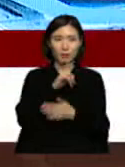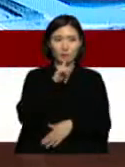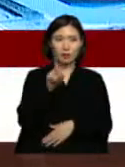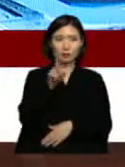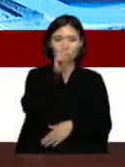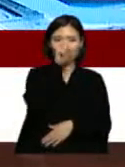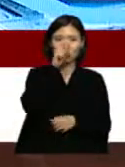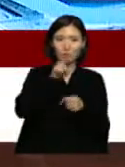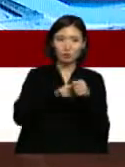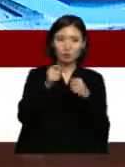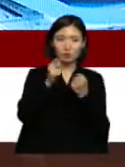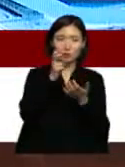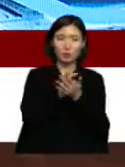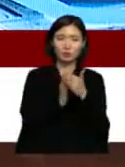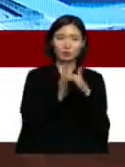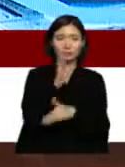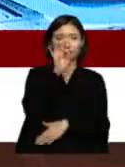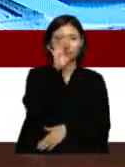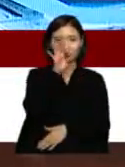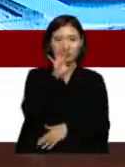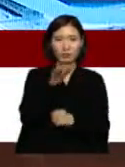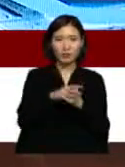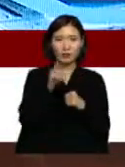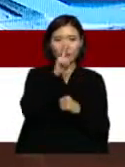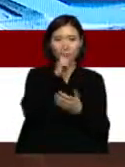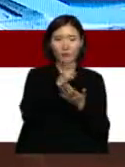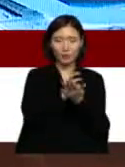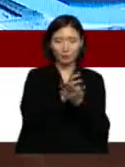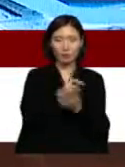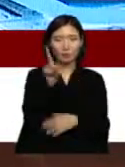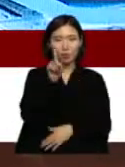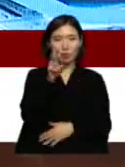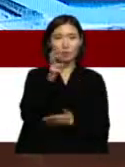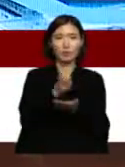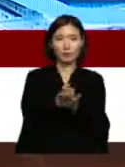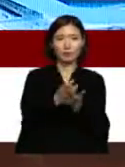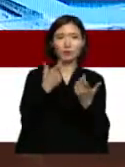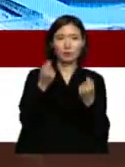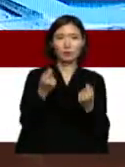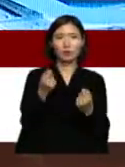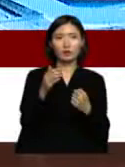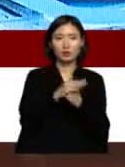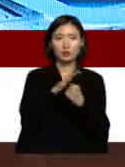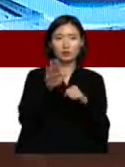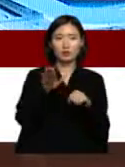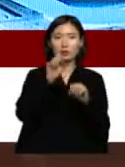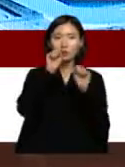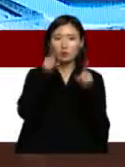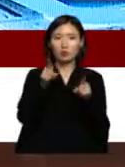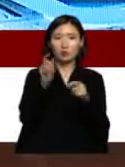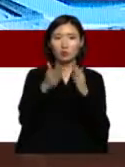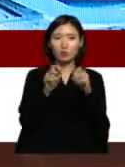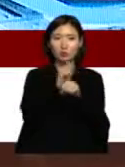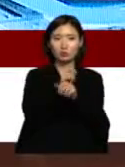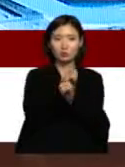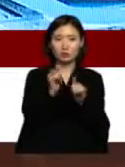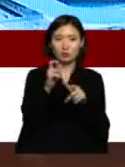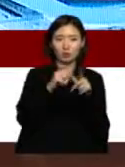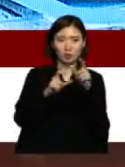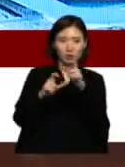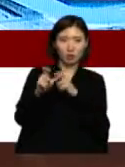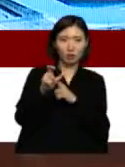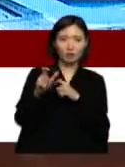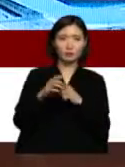놓은 것은 없습니다 악법도 거기 라고 했습니다 그래서 2개로 공무원들 께서도 좀더